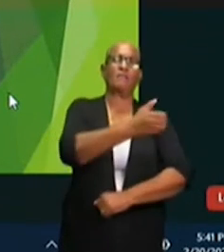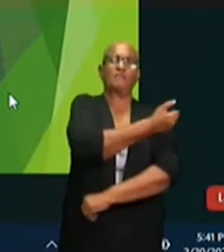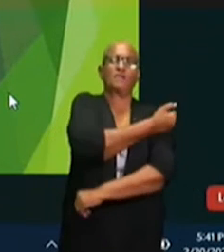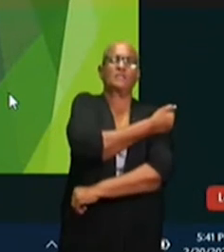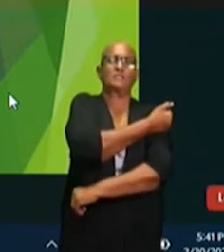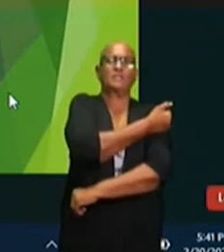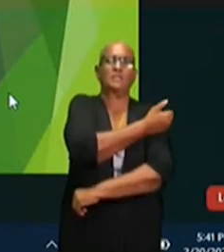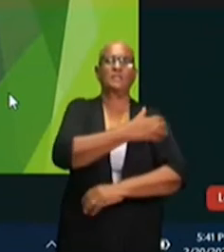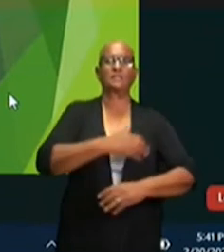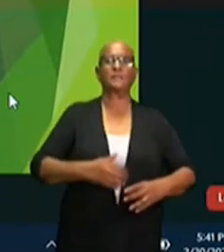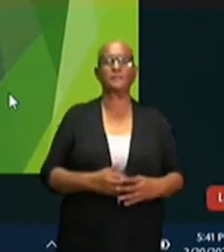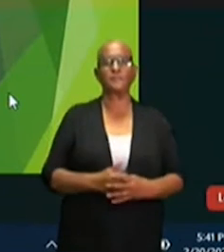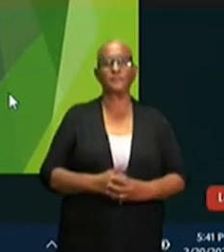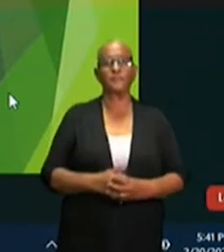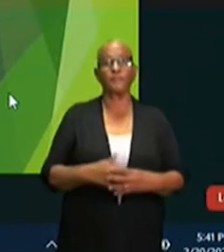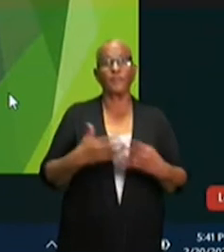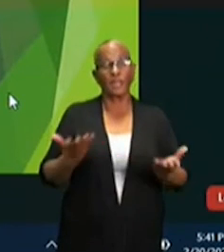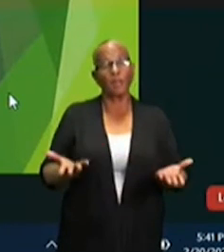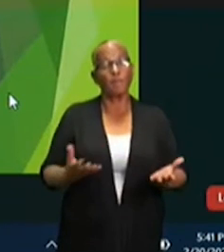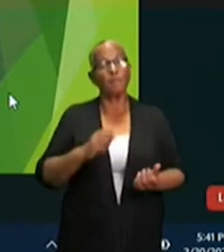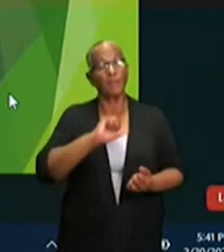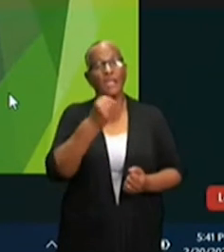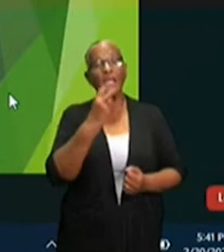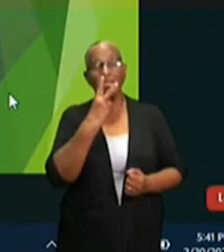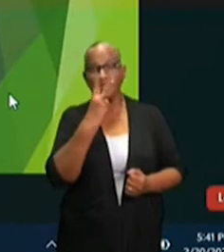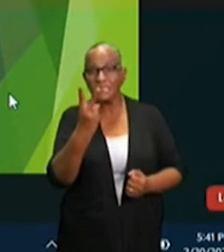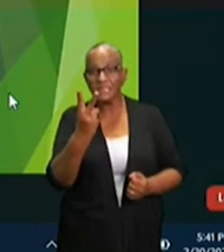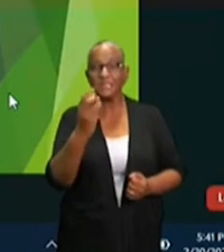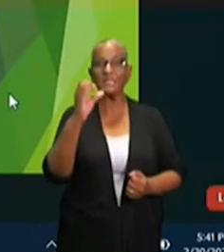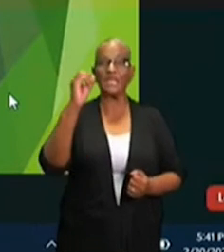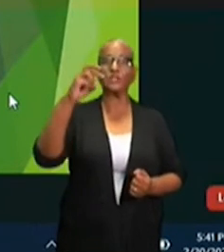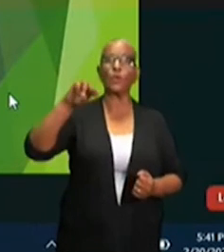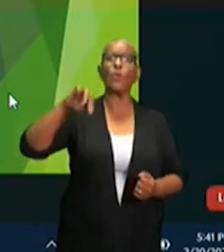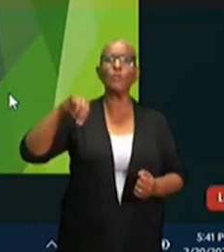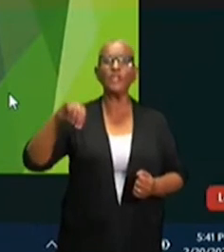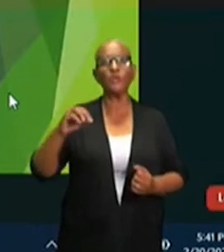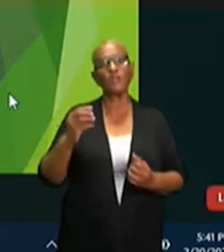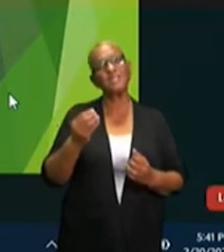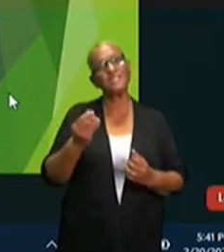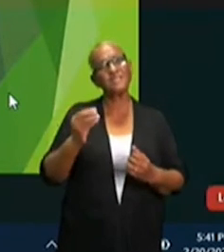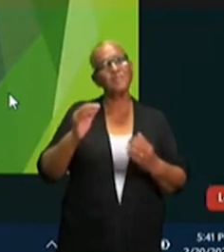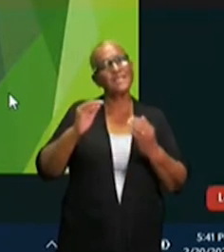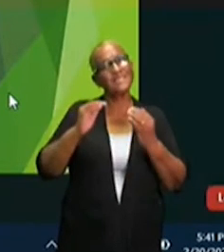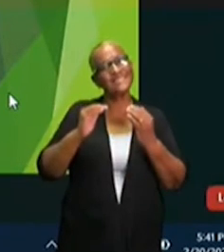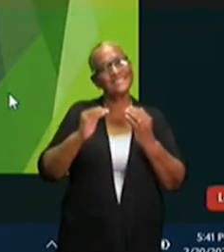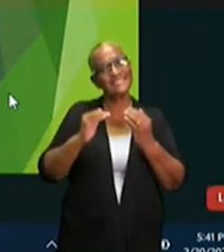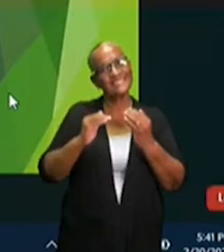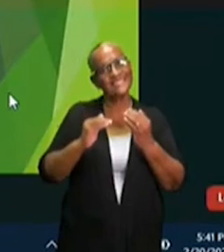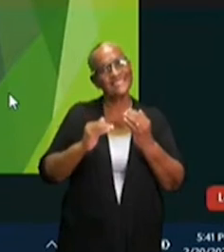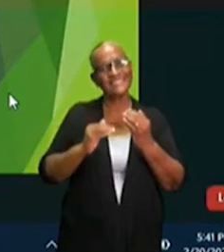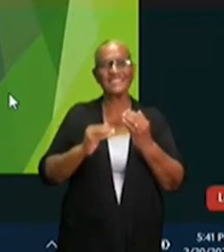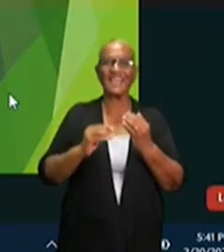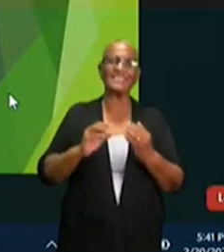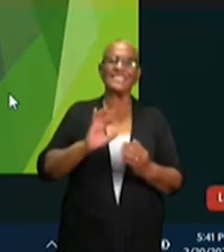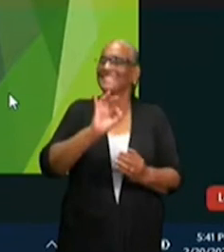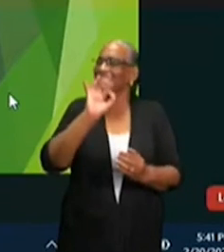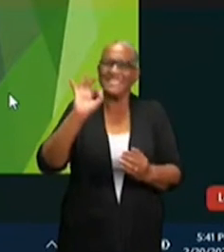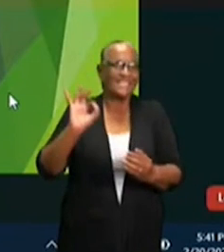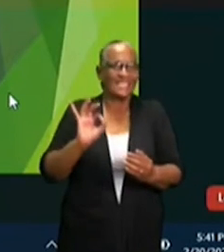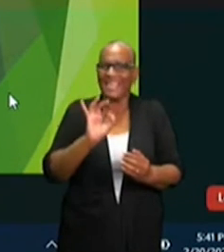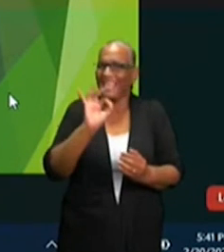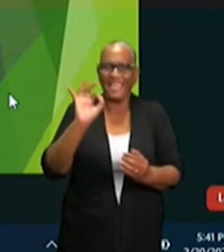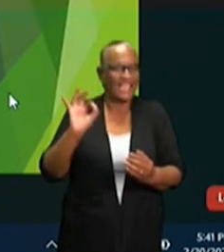golf gevaccineerd waren. Maar u ziet ook dat Omicron veel milder verloopt en eigenlijk het